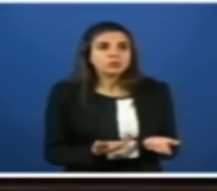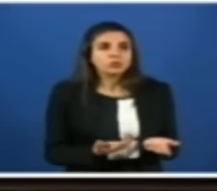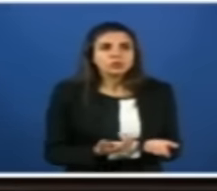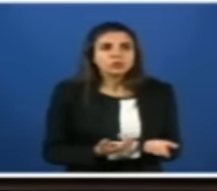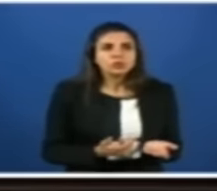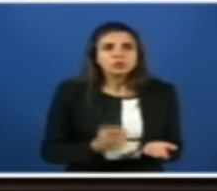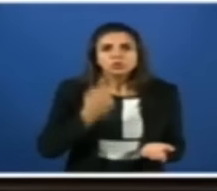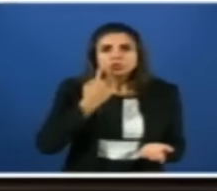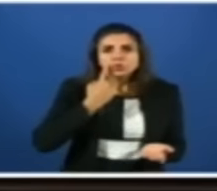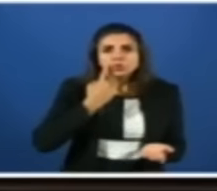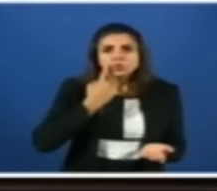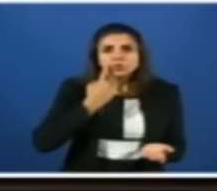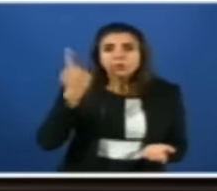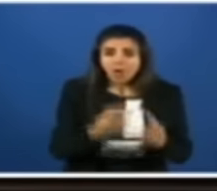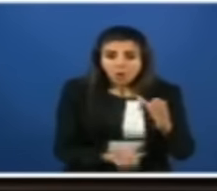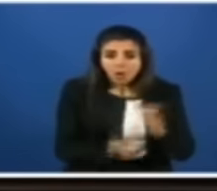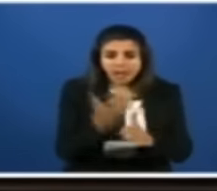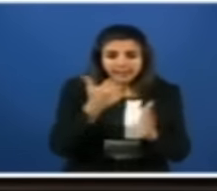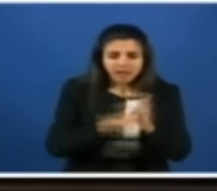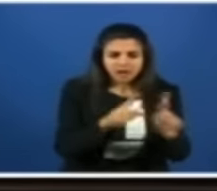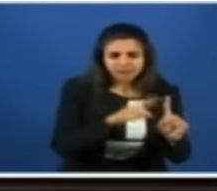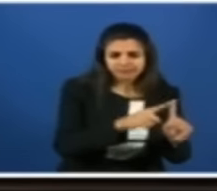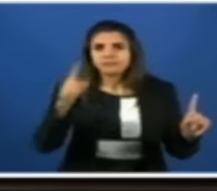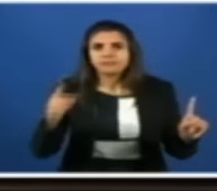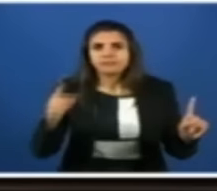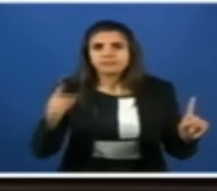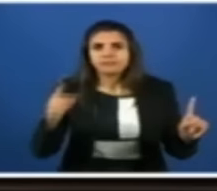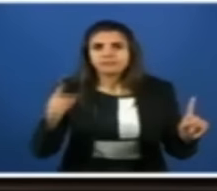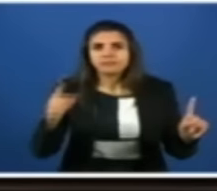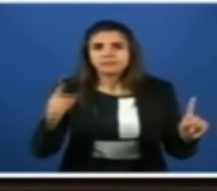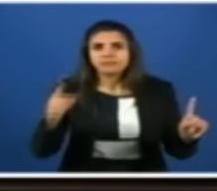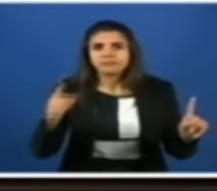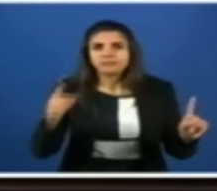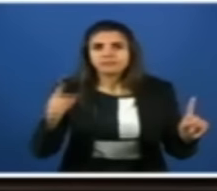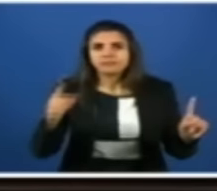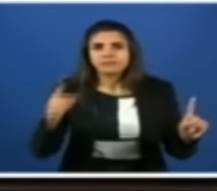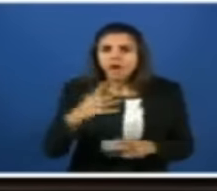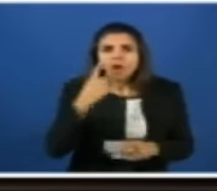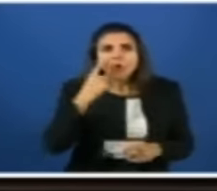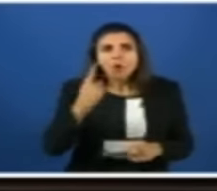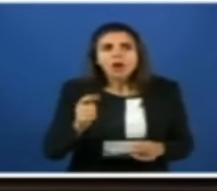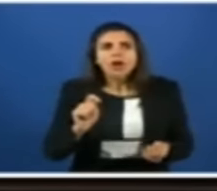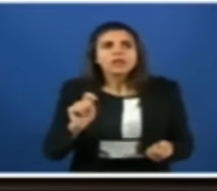Cumhuriyetin kurulduğu günden beri bu sayıda bile Cumhurbaşkanı.